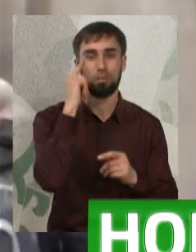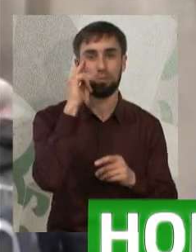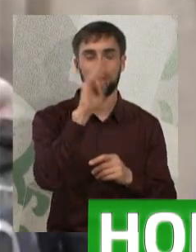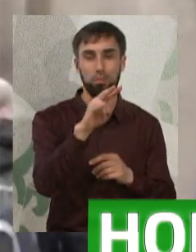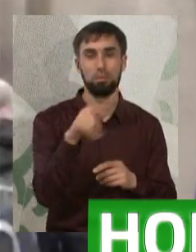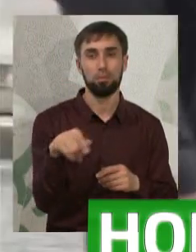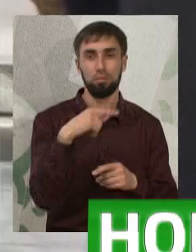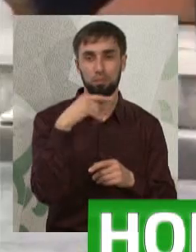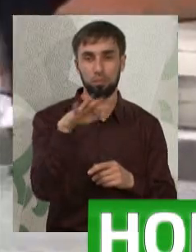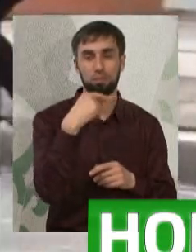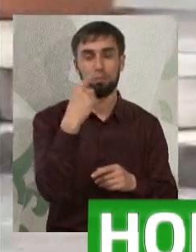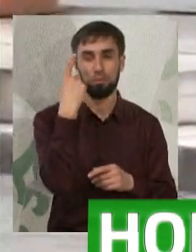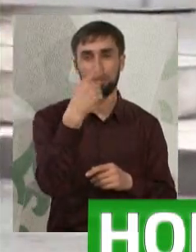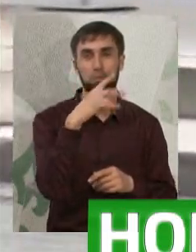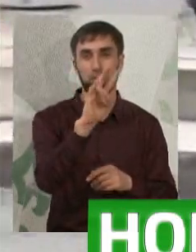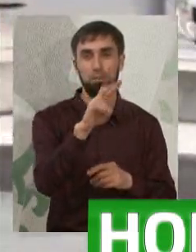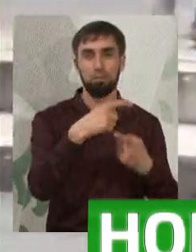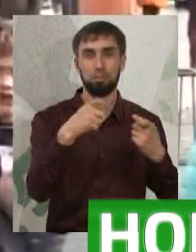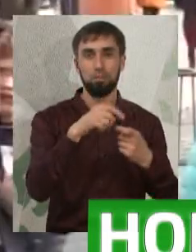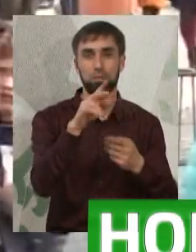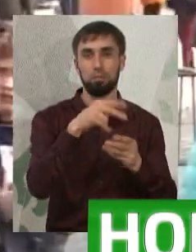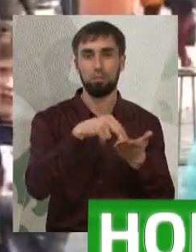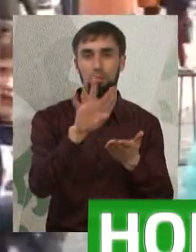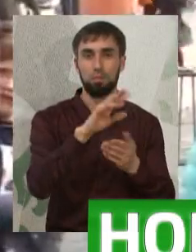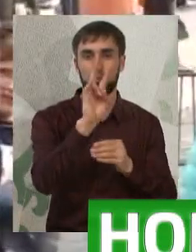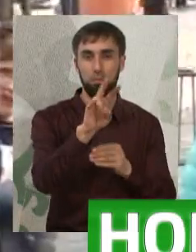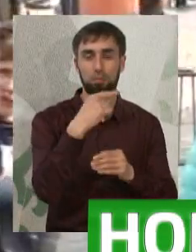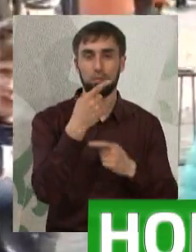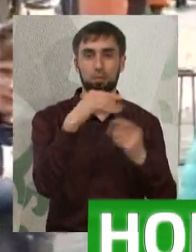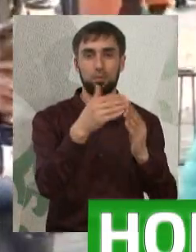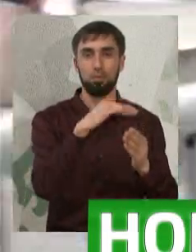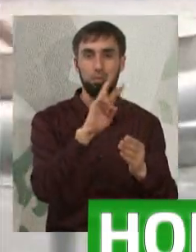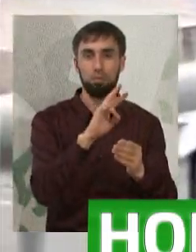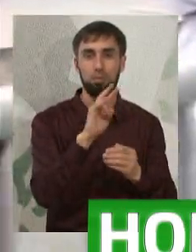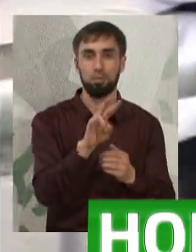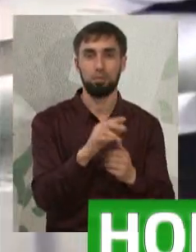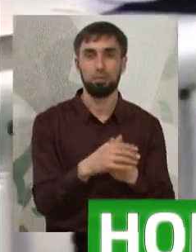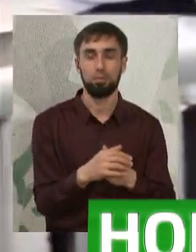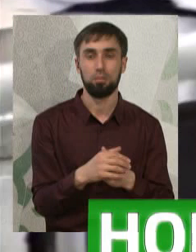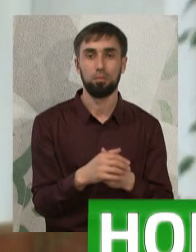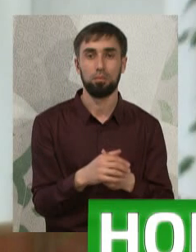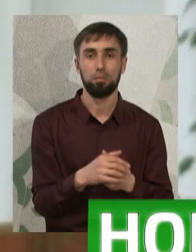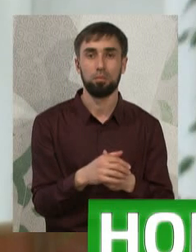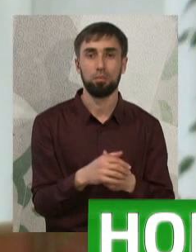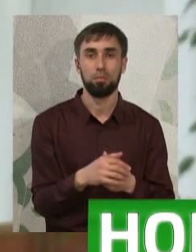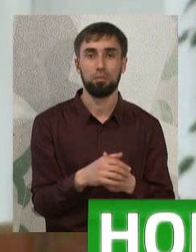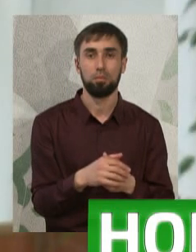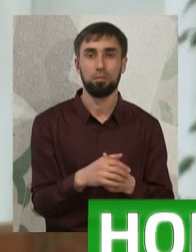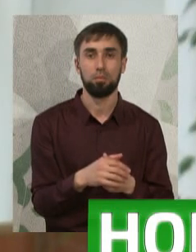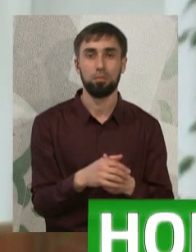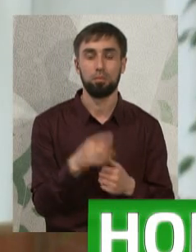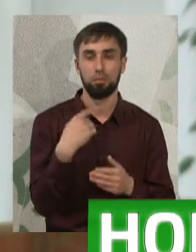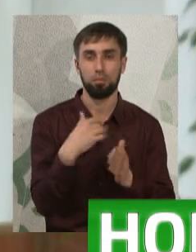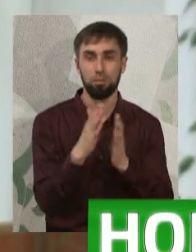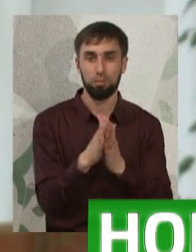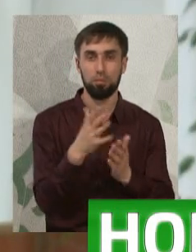покидать территории гостиничных комплексов, за исключением случаев организованного трансфера до аэропорта вылета. Убедительная просьба у меня, в том числе